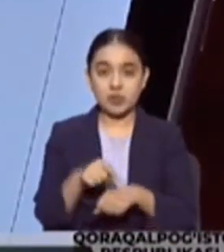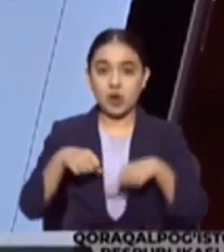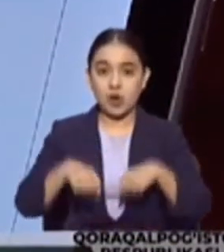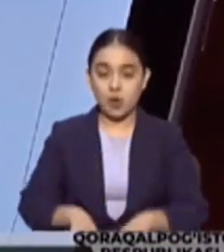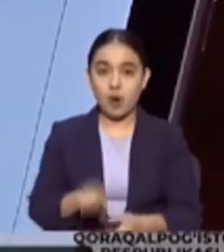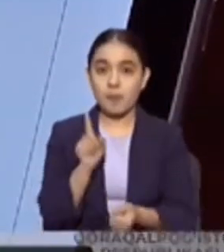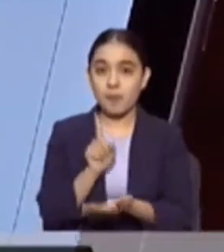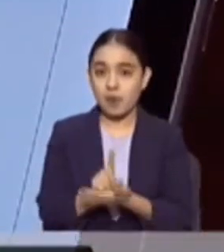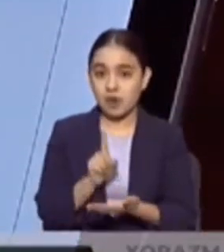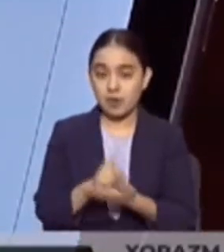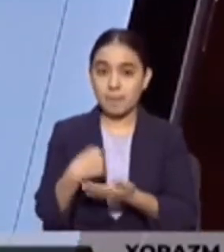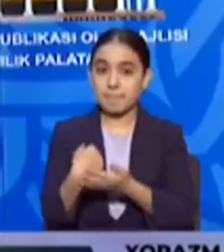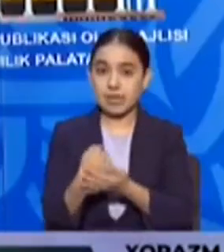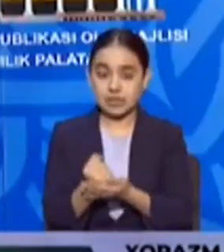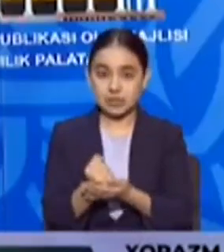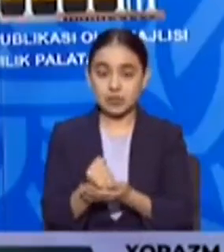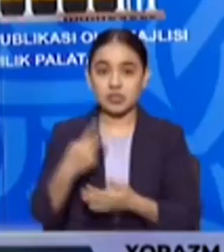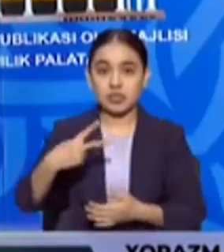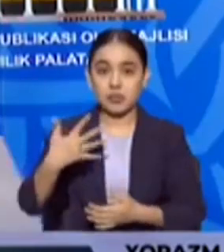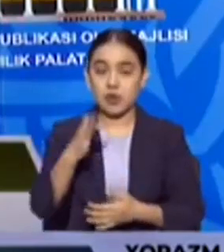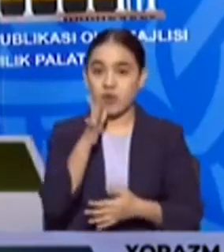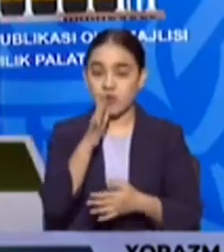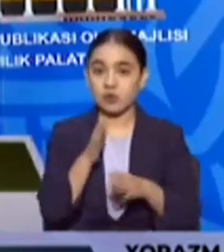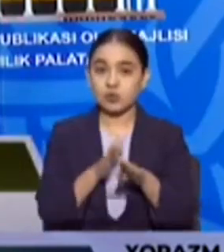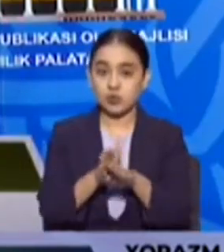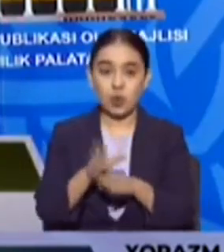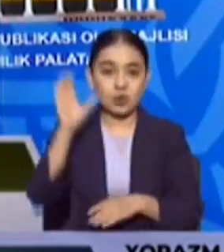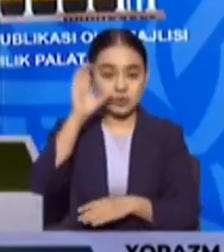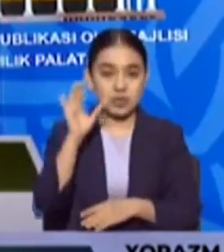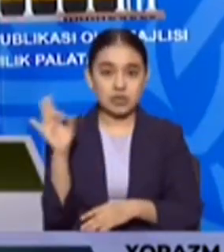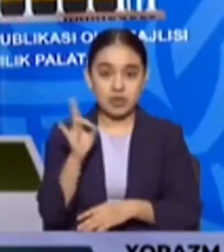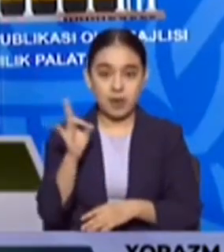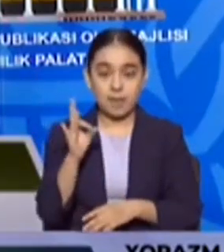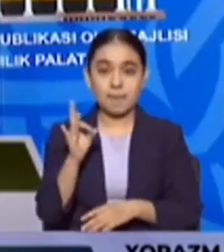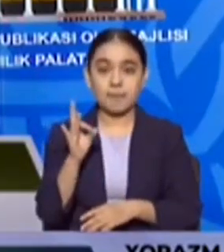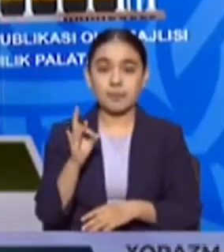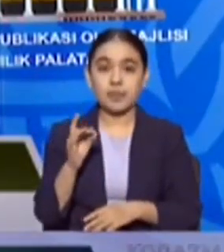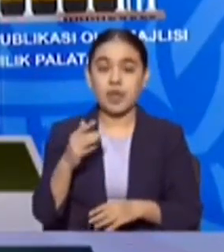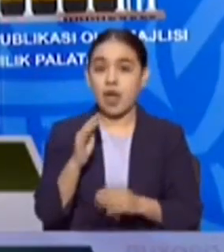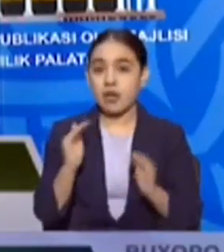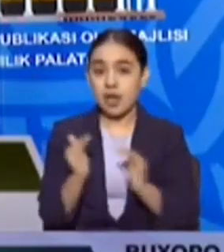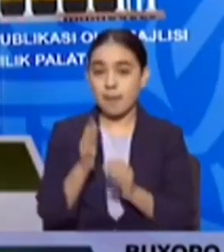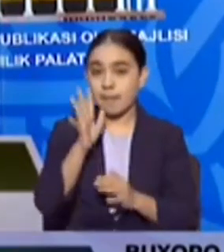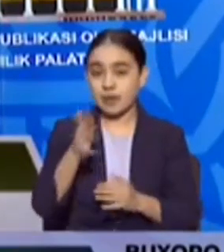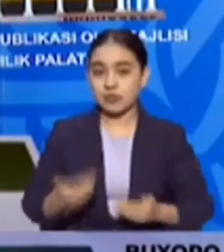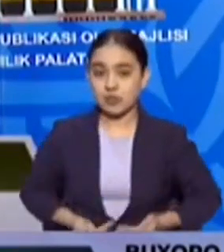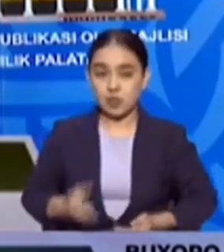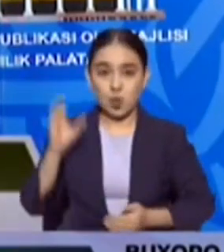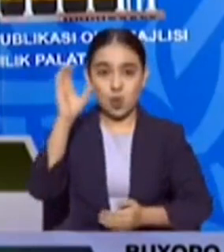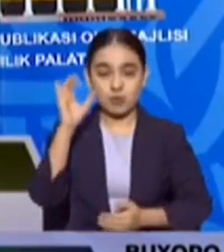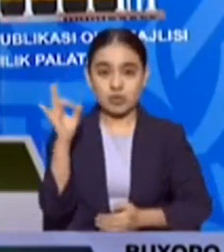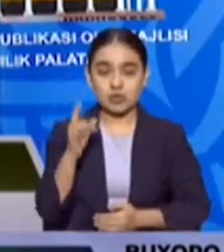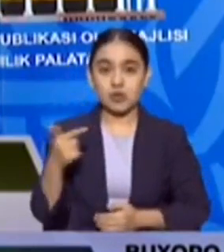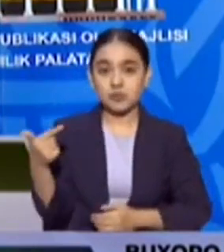huquq va majburiyatlari belgilanmoqda. 25 yoshga to'lgan, O'zbekiston Respublikasida kamida 5 yil yashagan O'zbekiston Respublikasi